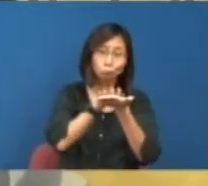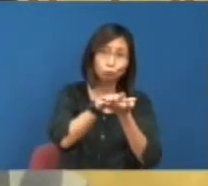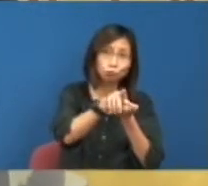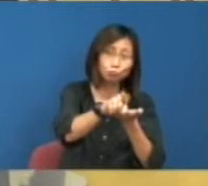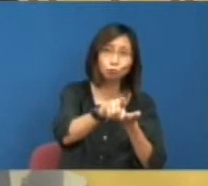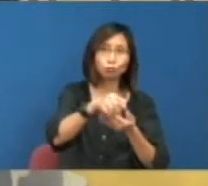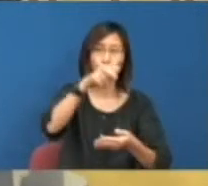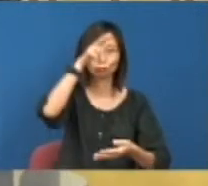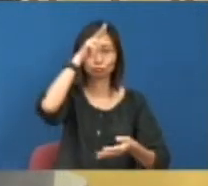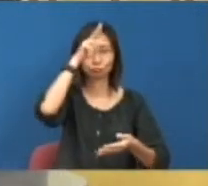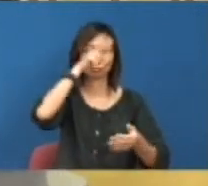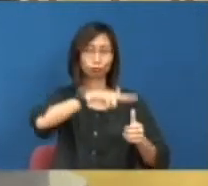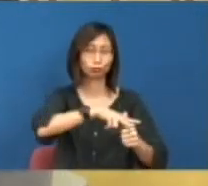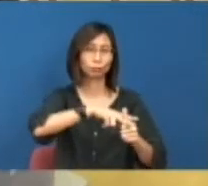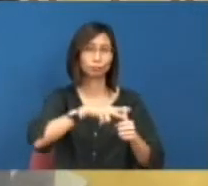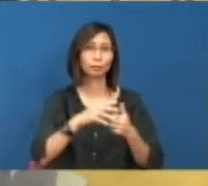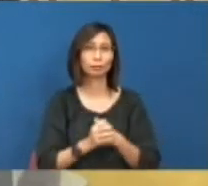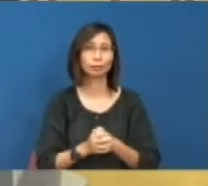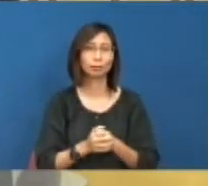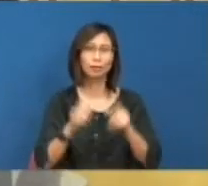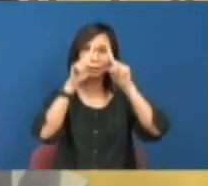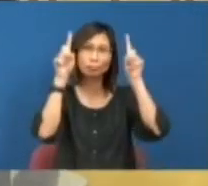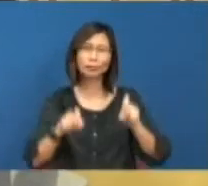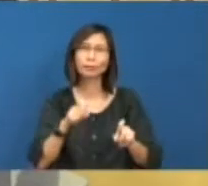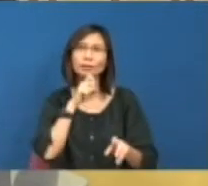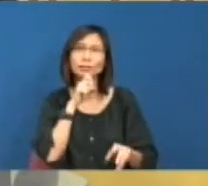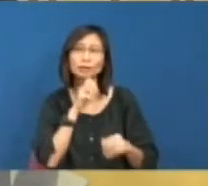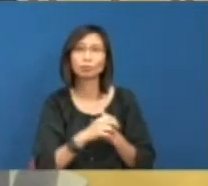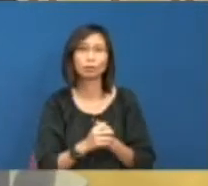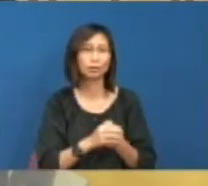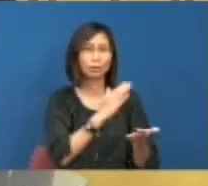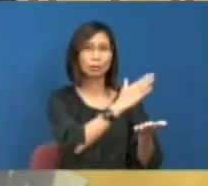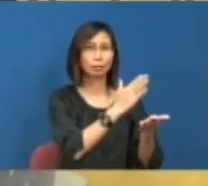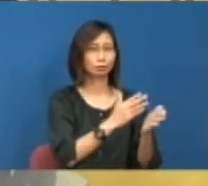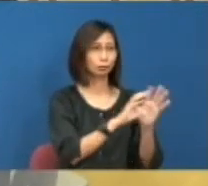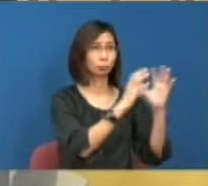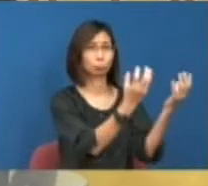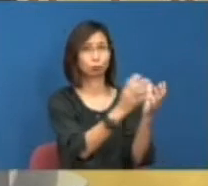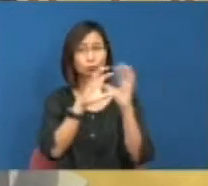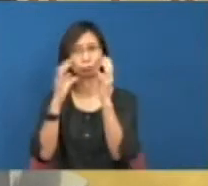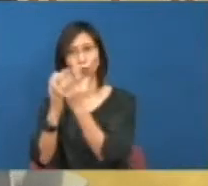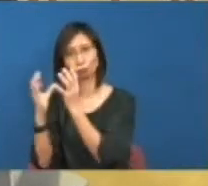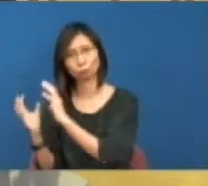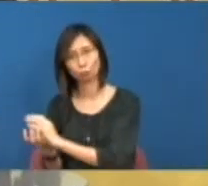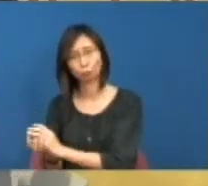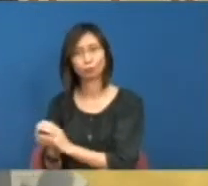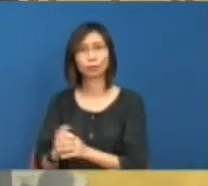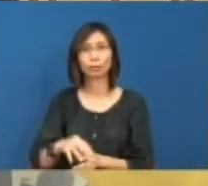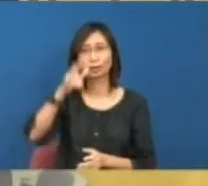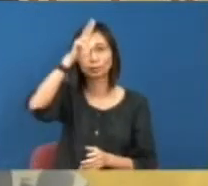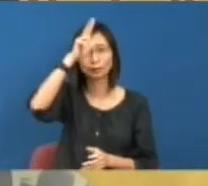就係話無論喺邊一個範疇，政府既然間係要盡量將佢傾斜